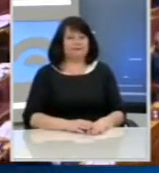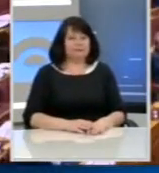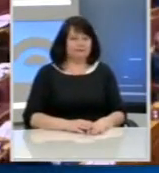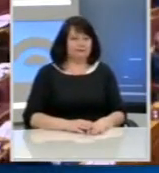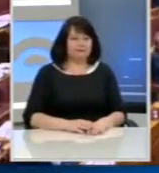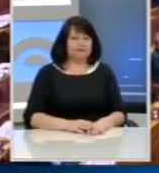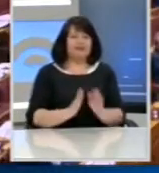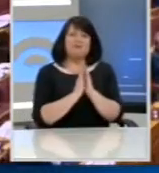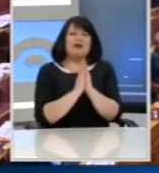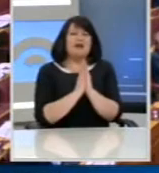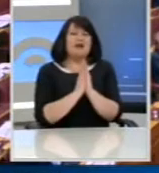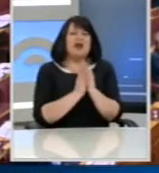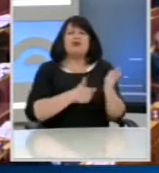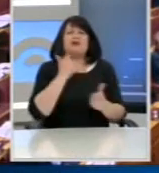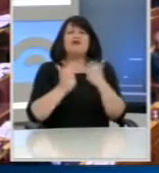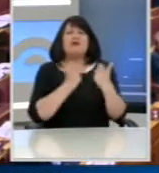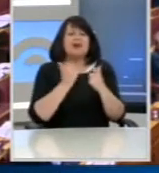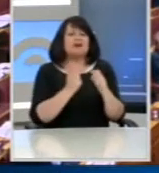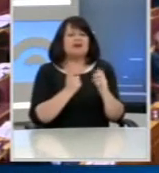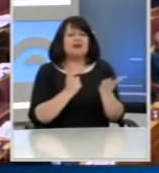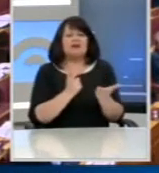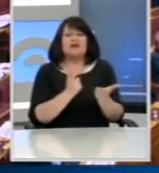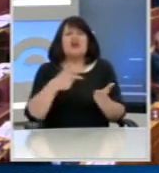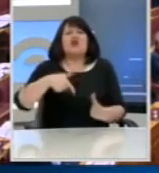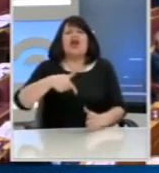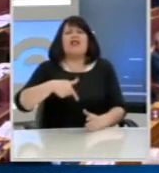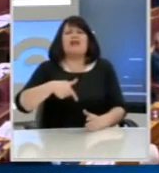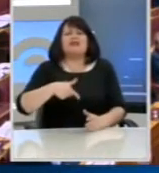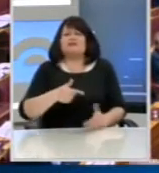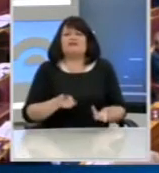Λοιπόν. Παρακαλώ πολύ, κύριε Γεωργιάδη.